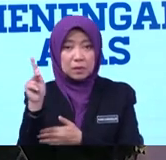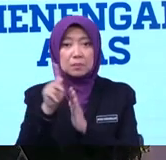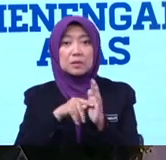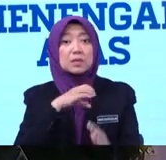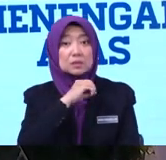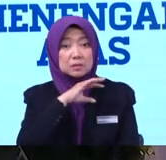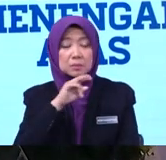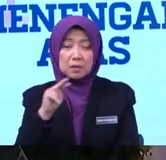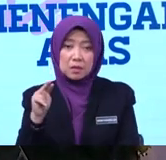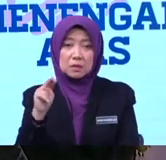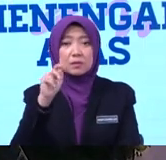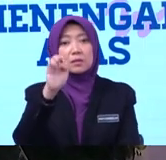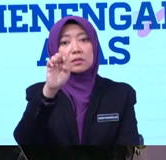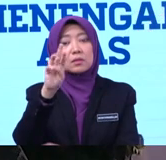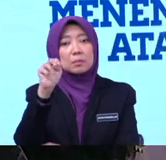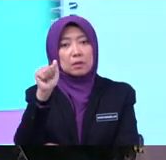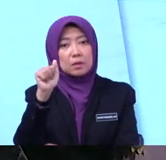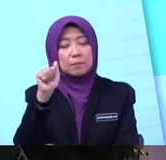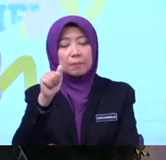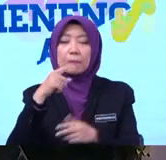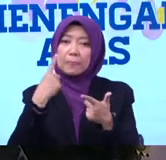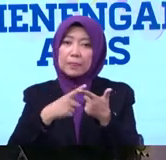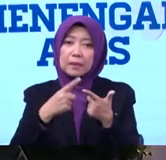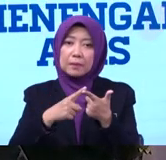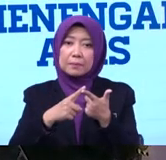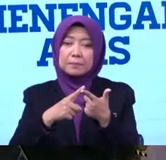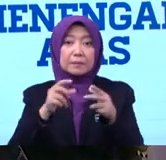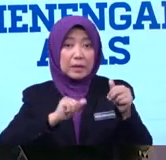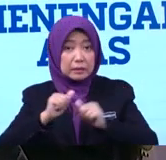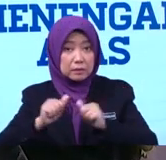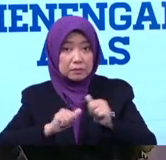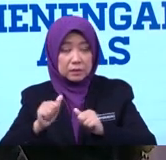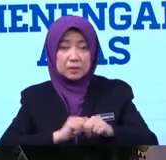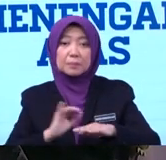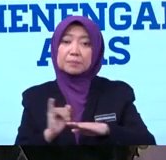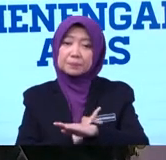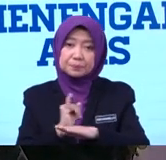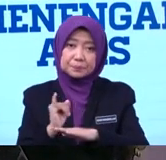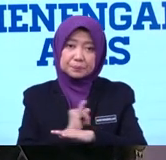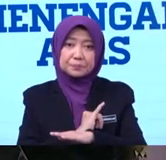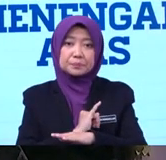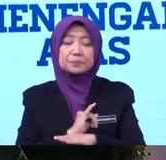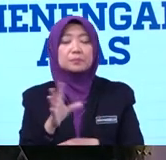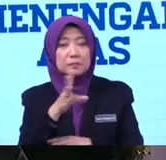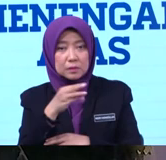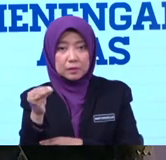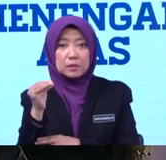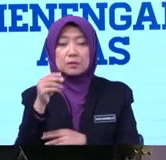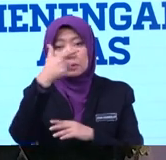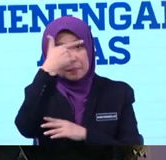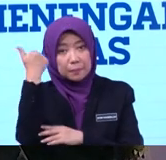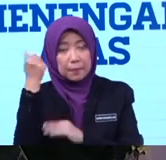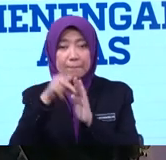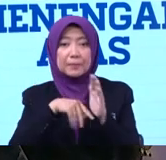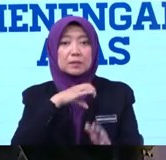dan seterusnya activity Perindustrian dan terakhir punce pencemaran alam sekitar untuk